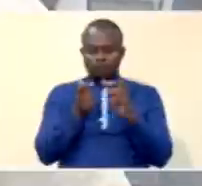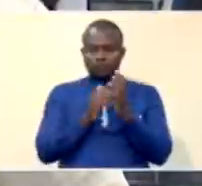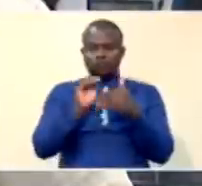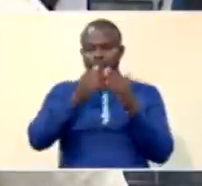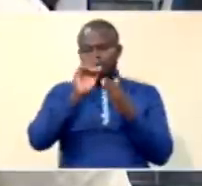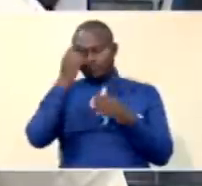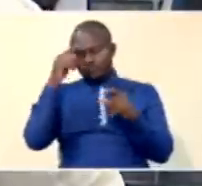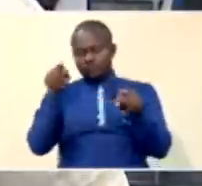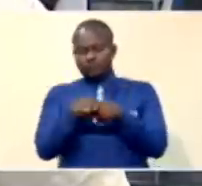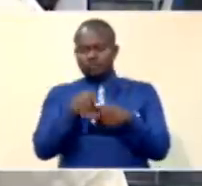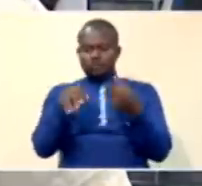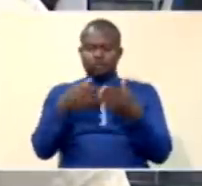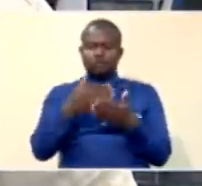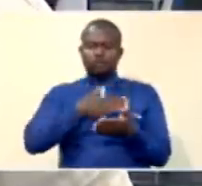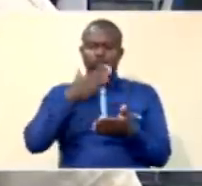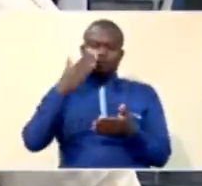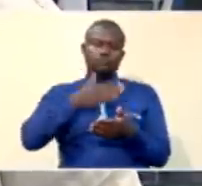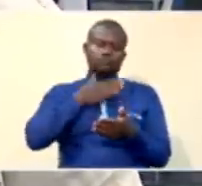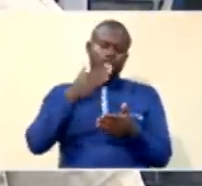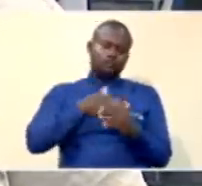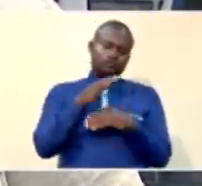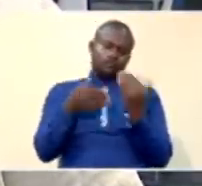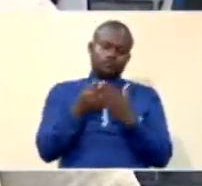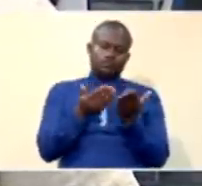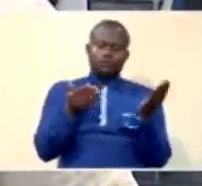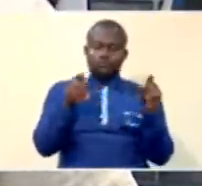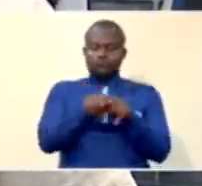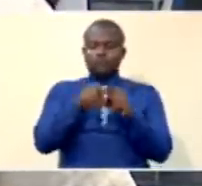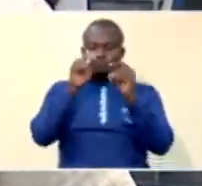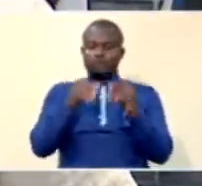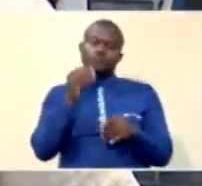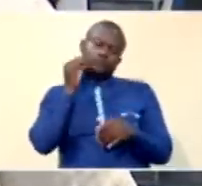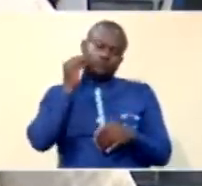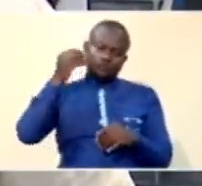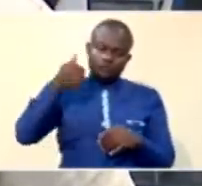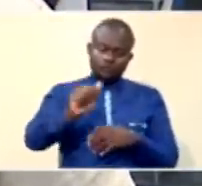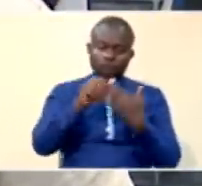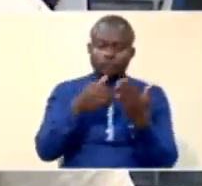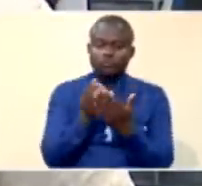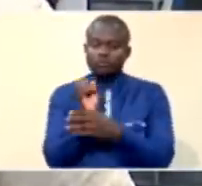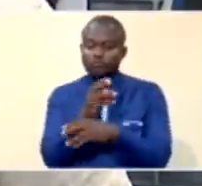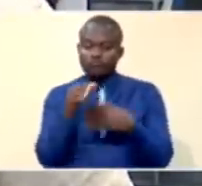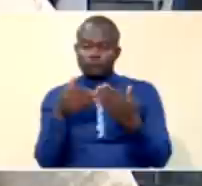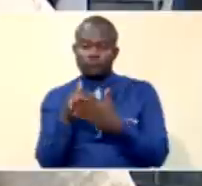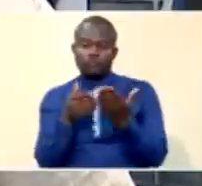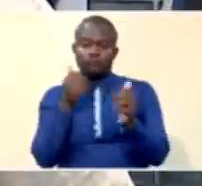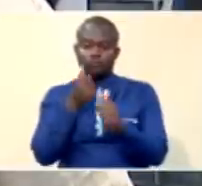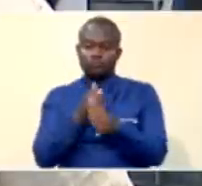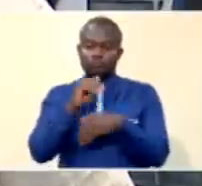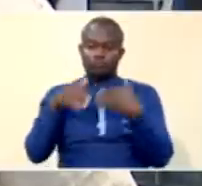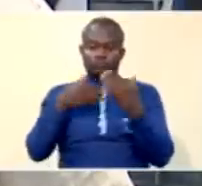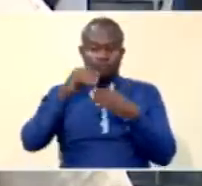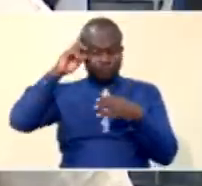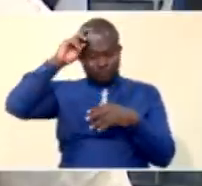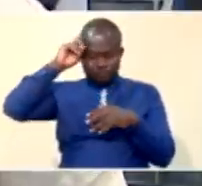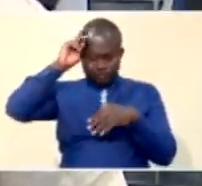Leta nayo irabishimira. Meze nk'umuntu uri iwabo. ndagira inama buri wese